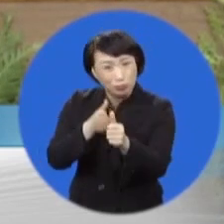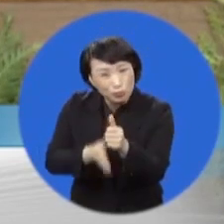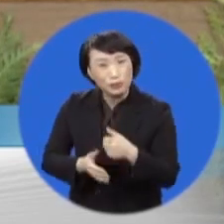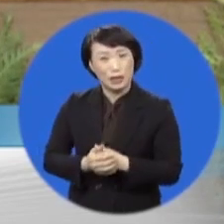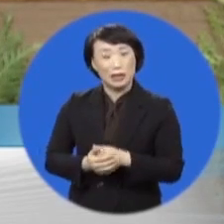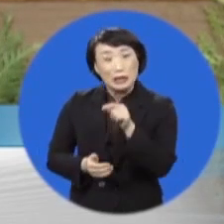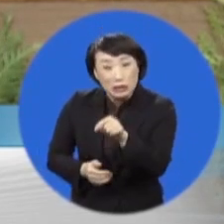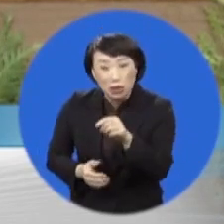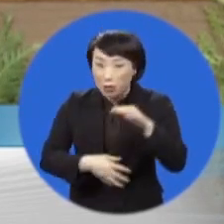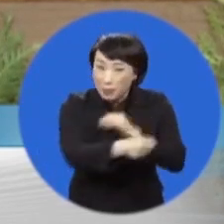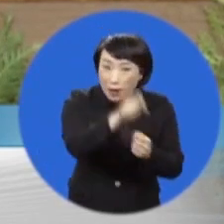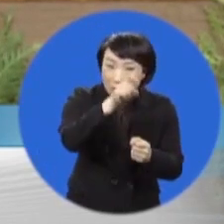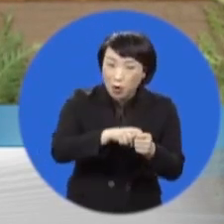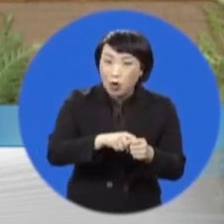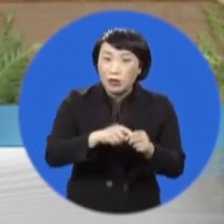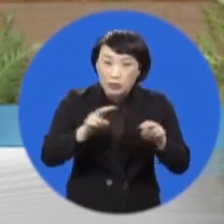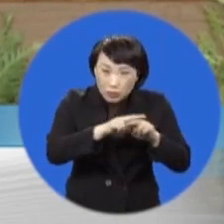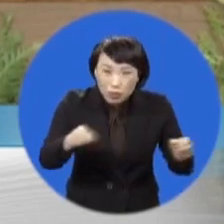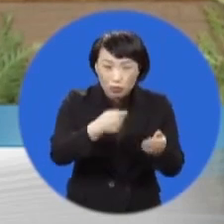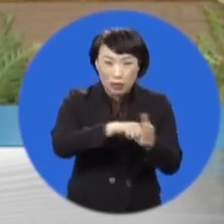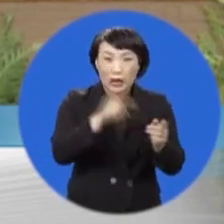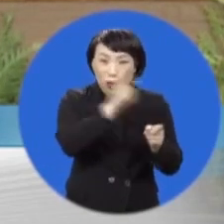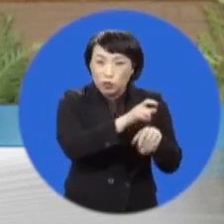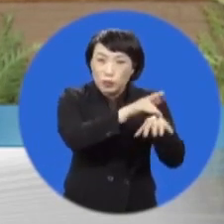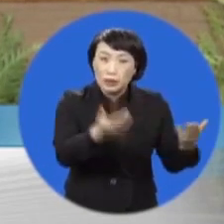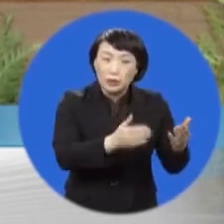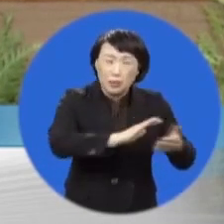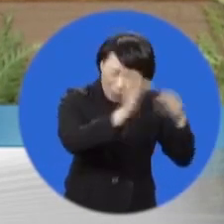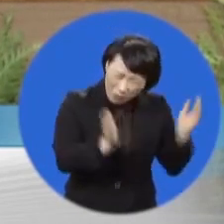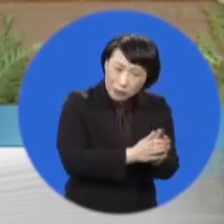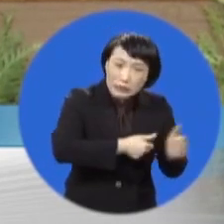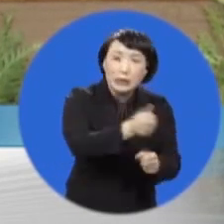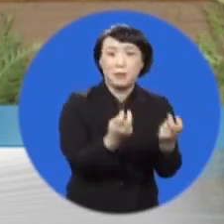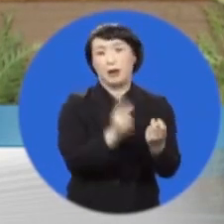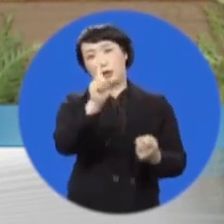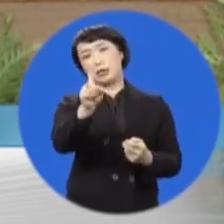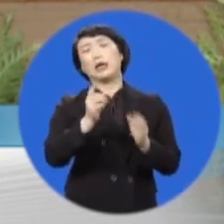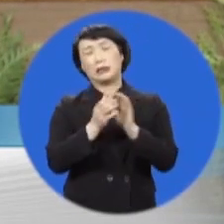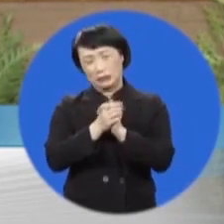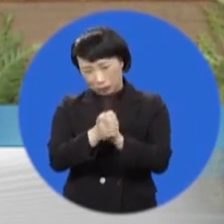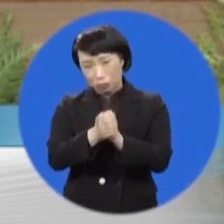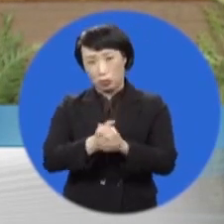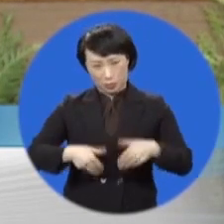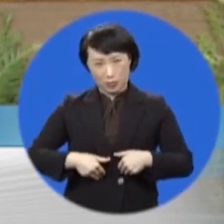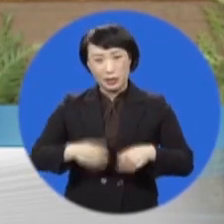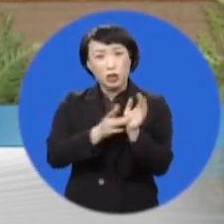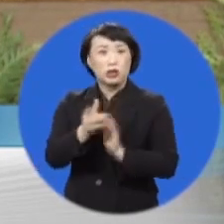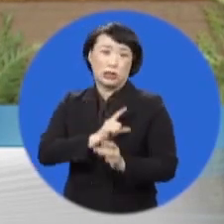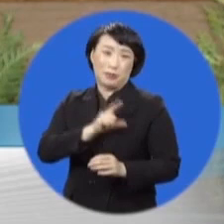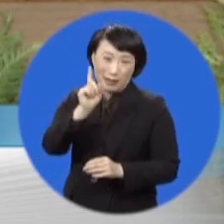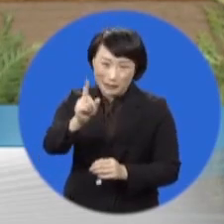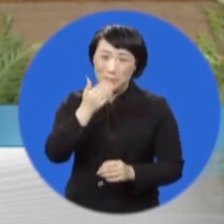이고 솔까 세냐 고무열 시키는 마음인 상당 귀신을 이기는 방법은 키도 밖에 없다 이 말 예수 이름